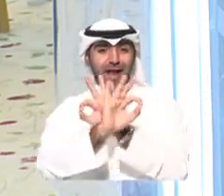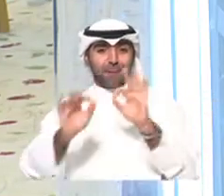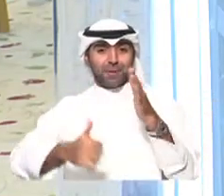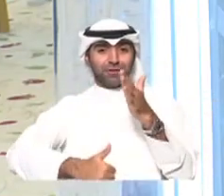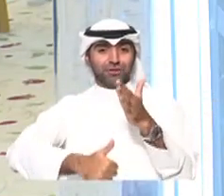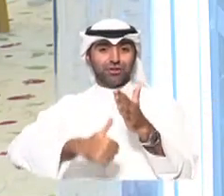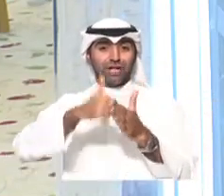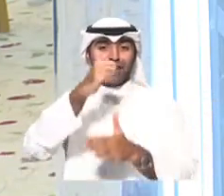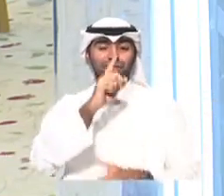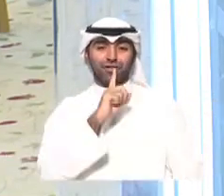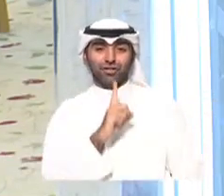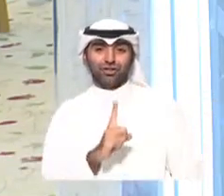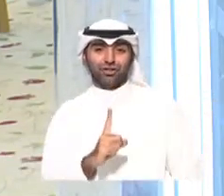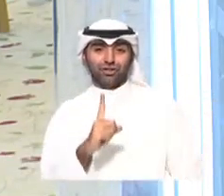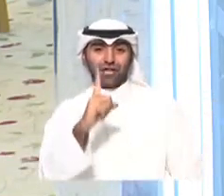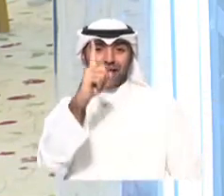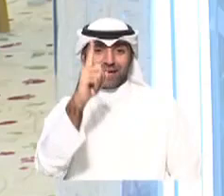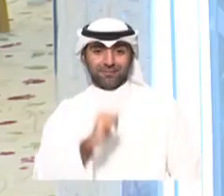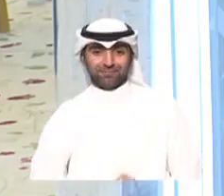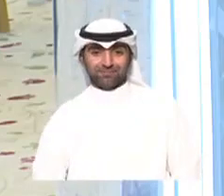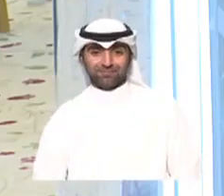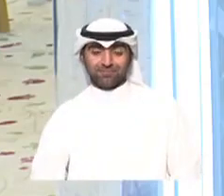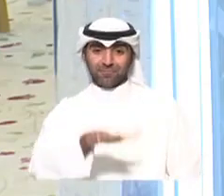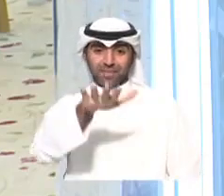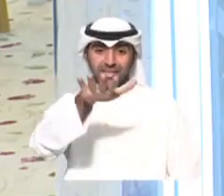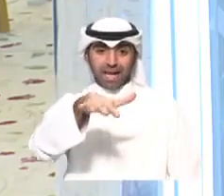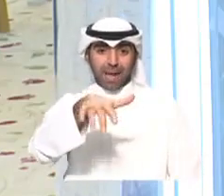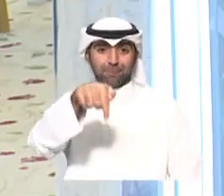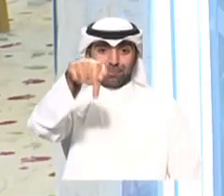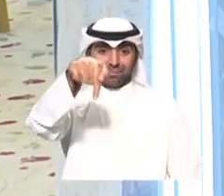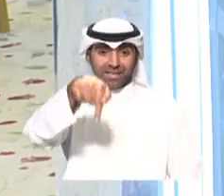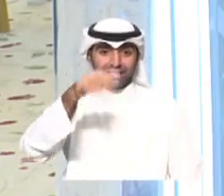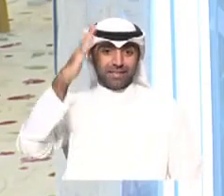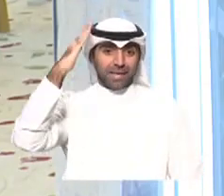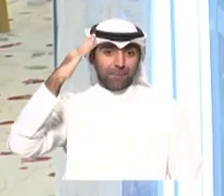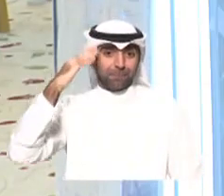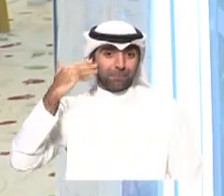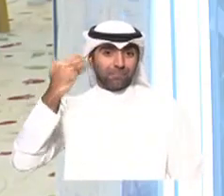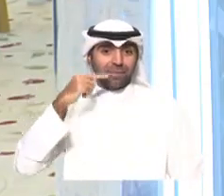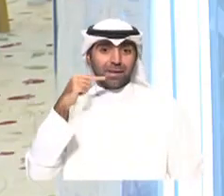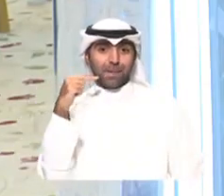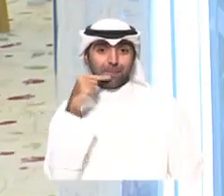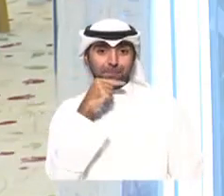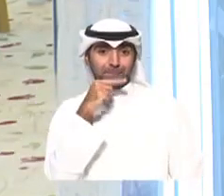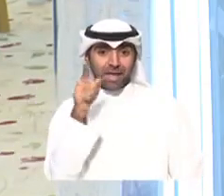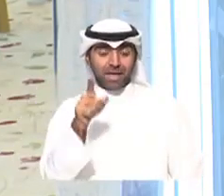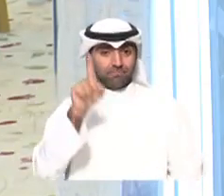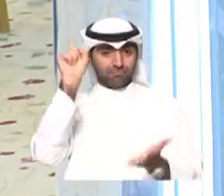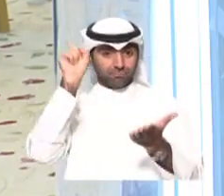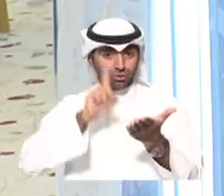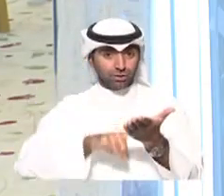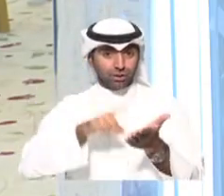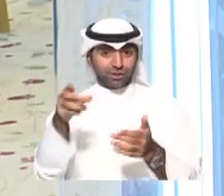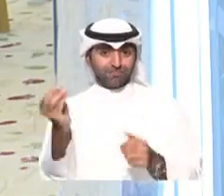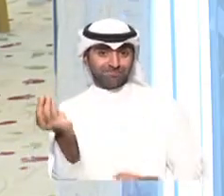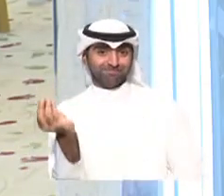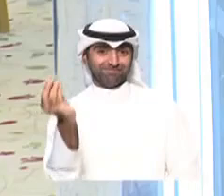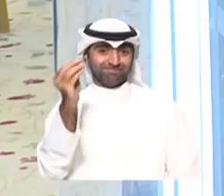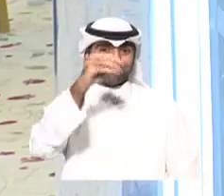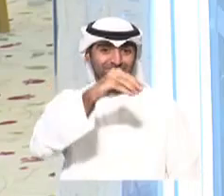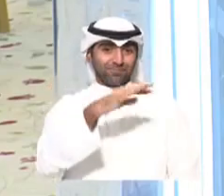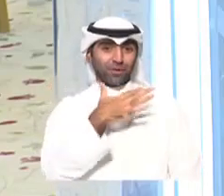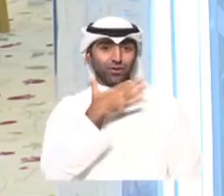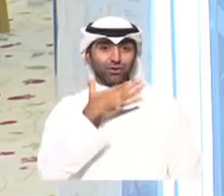خطوة ناجحة، وخصوصاً أن احنا شفنا مؤخراً دخول المرأة ووصولها إلى مناصب ومراكز